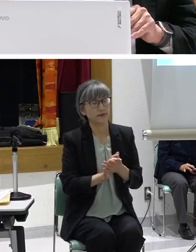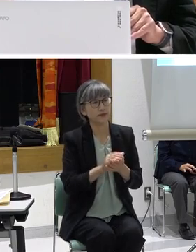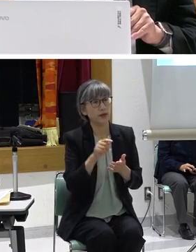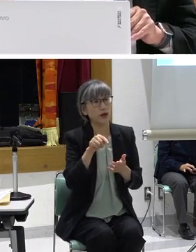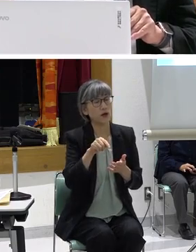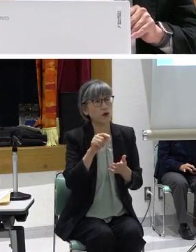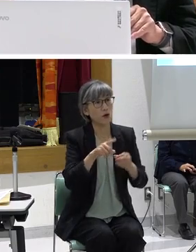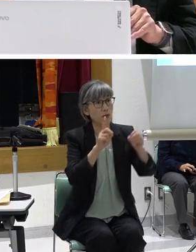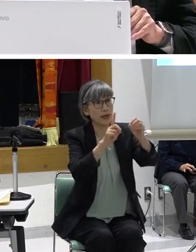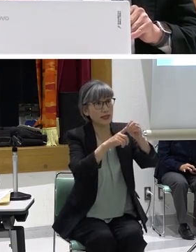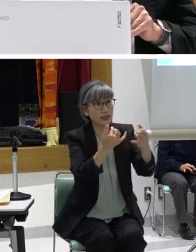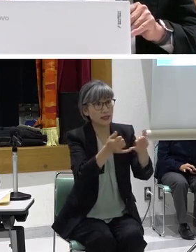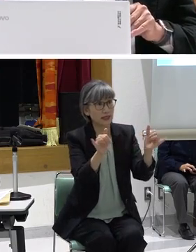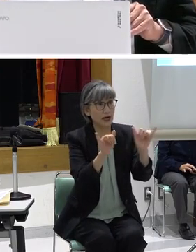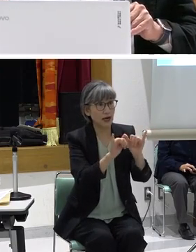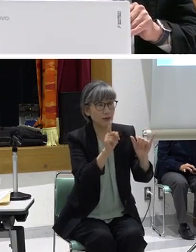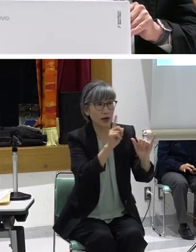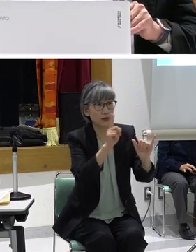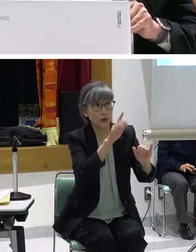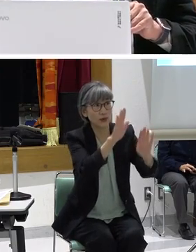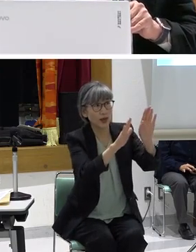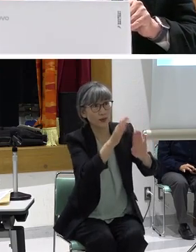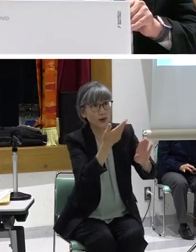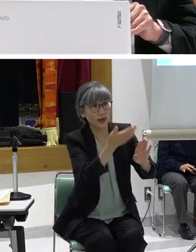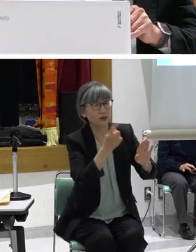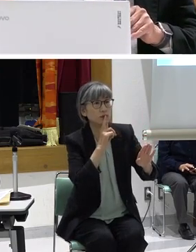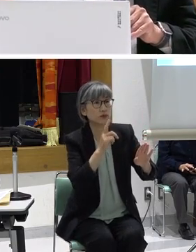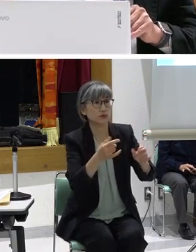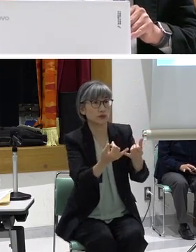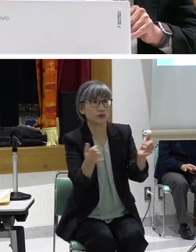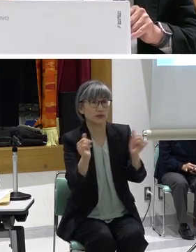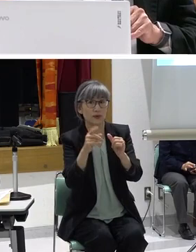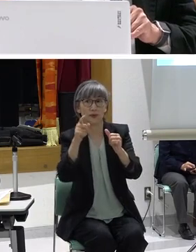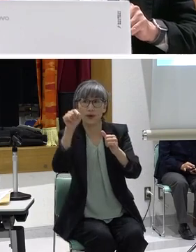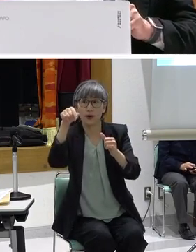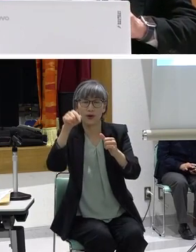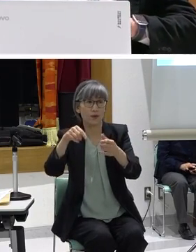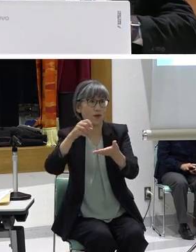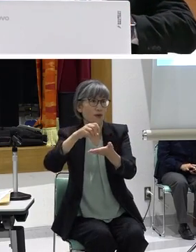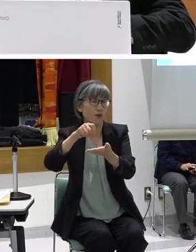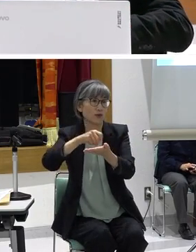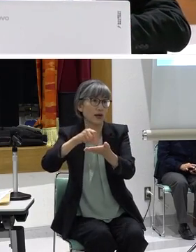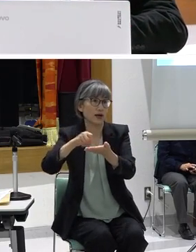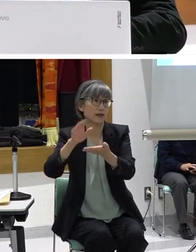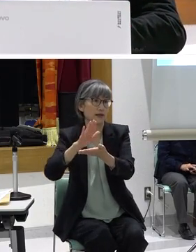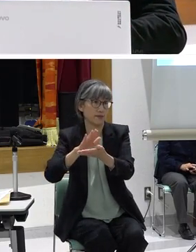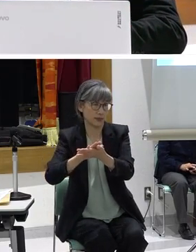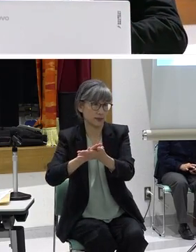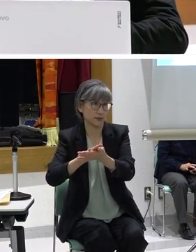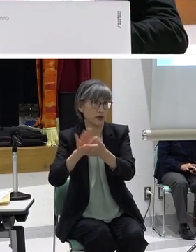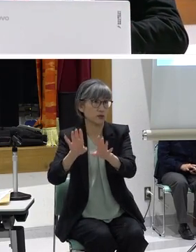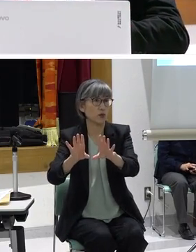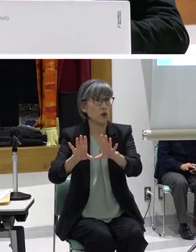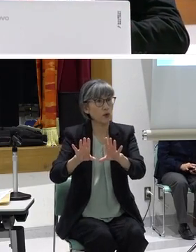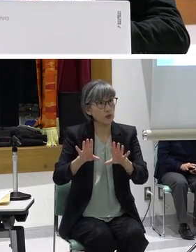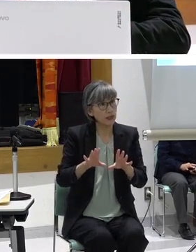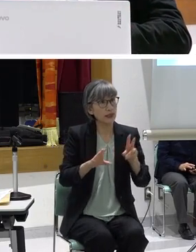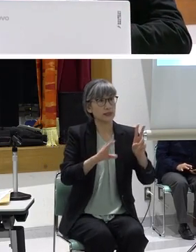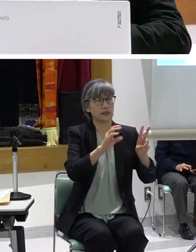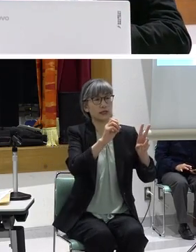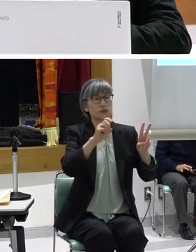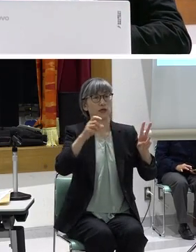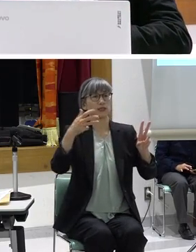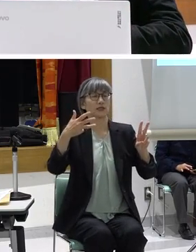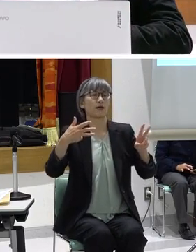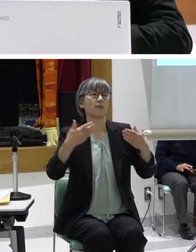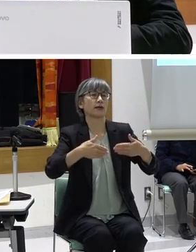を目指した社会というのはどんな社会なのかということがちゃんと書かれているものです。でそれを受けて2018年にはバ